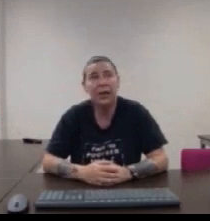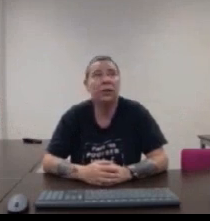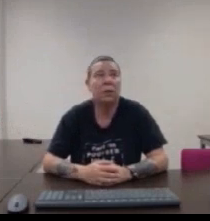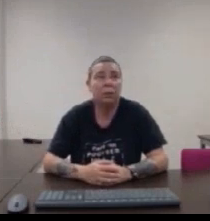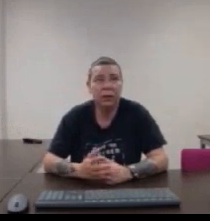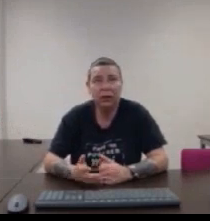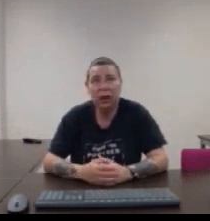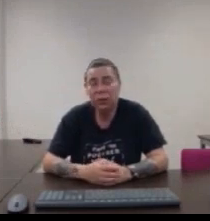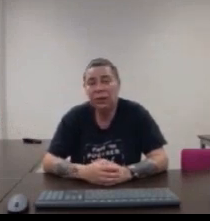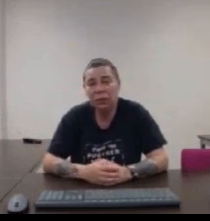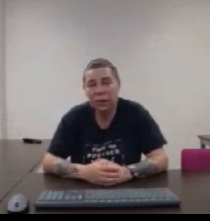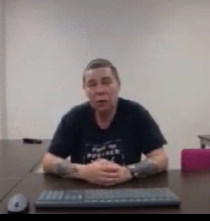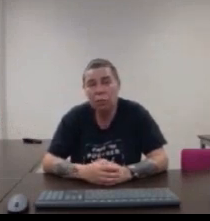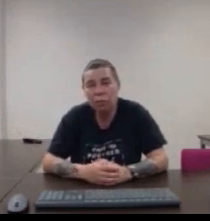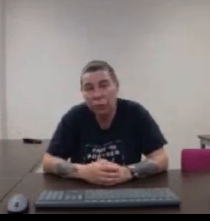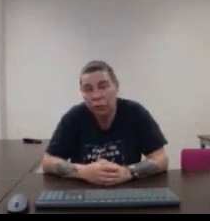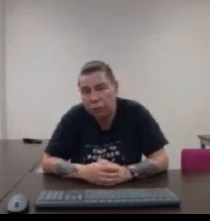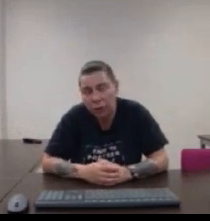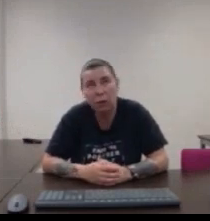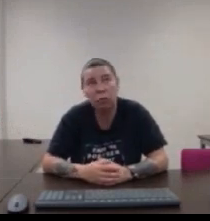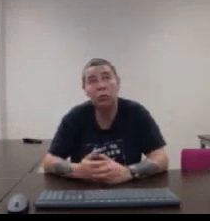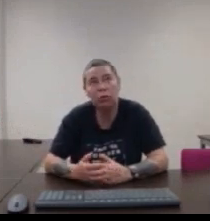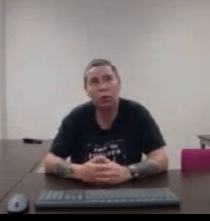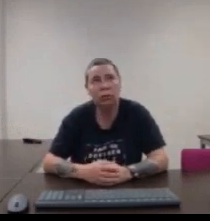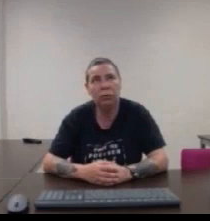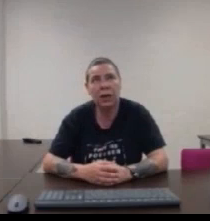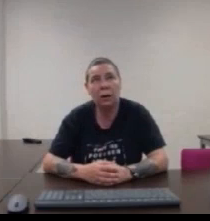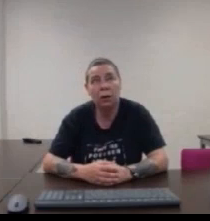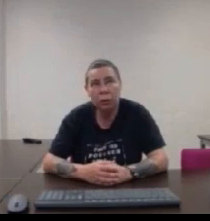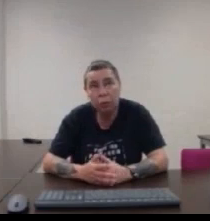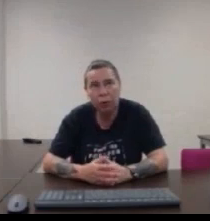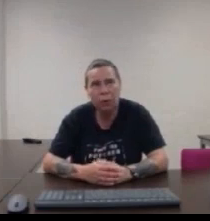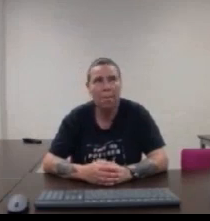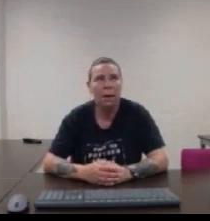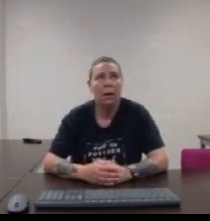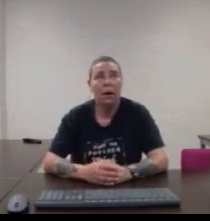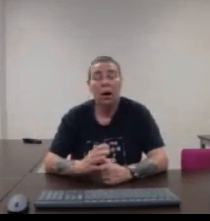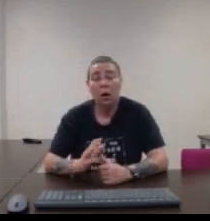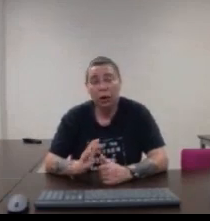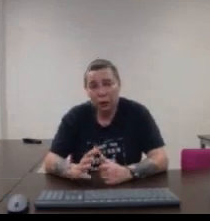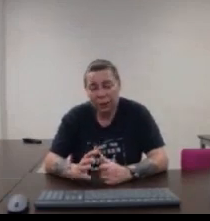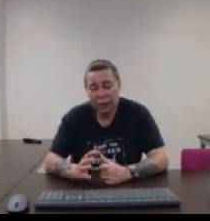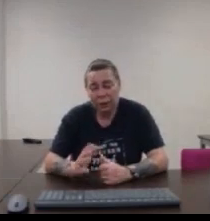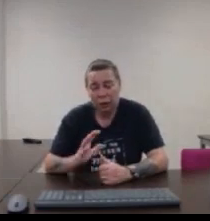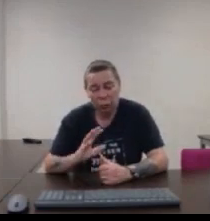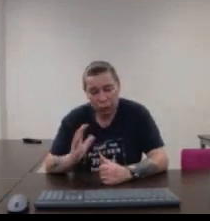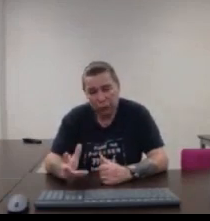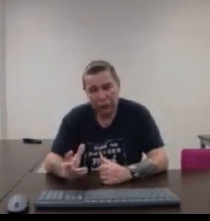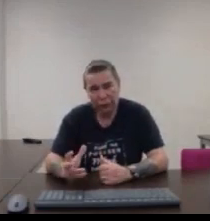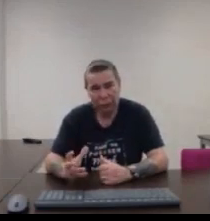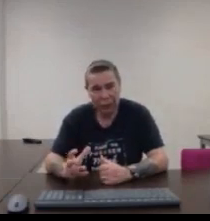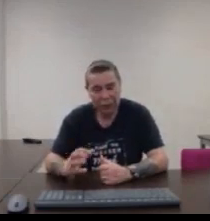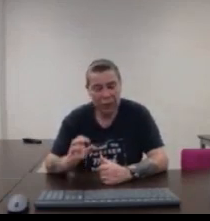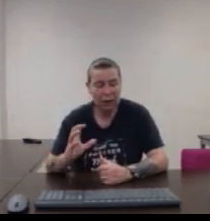des ordinateurs, positionnez l'unité centrale le plus loin de vous et pour le coup, on vous suggère sous le bureau. Au niveau des téléphones, quand